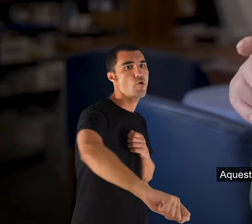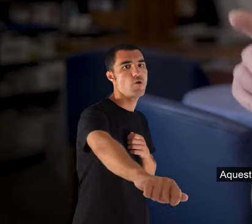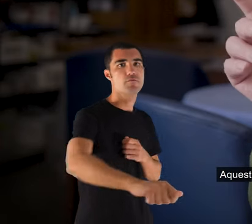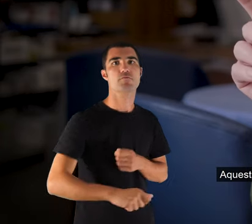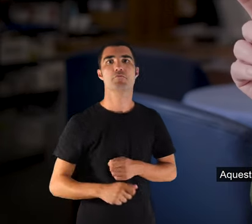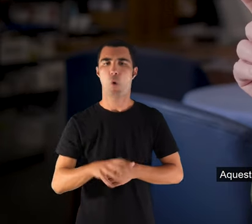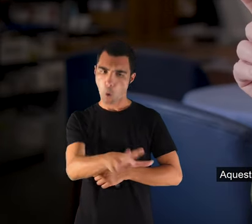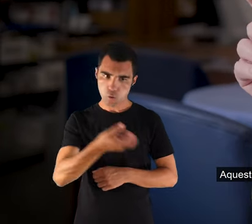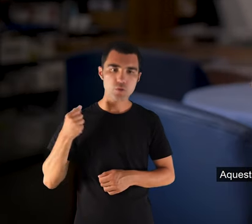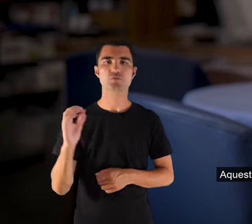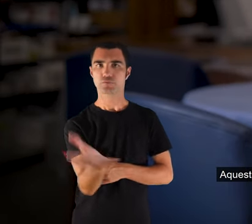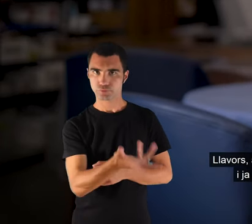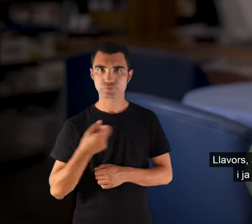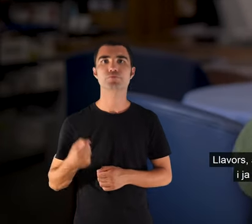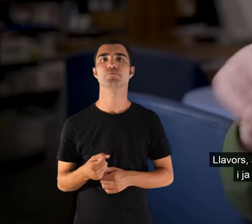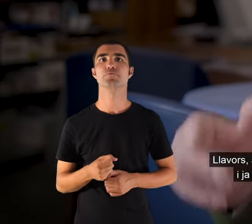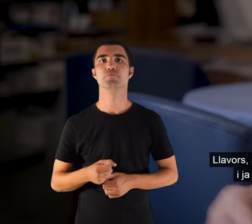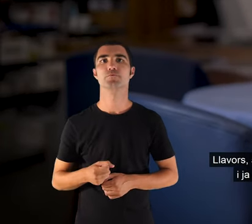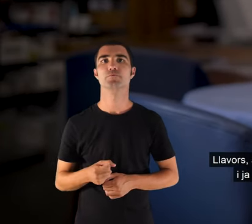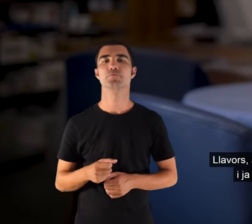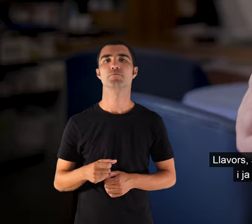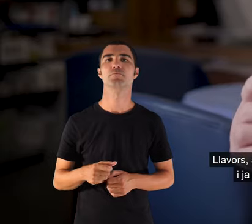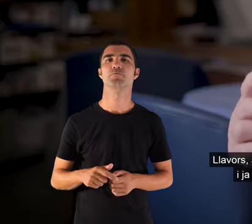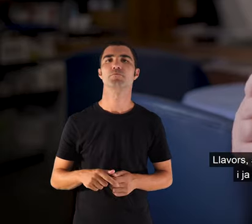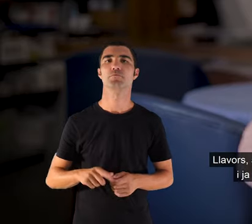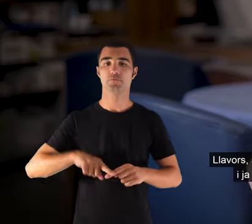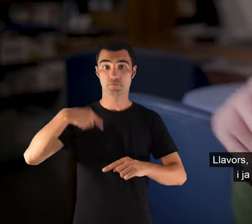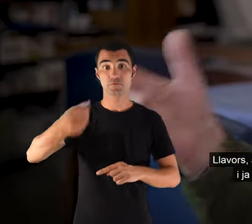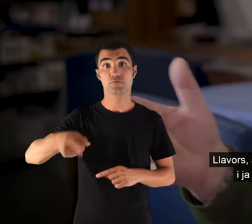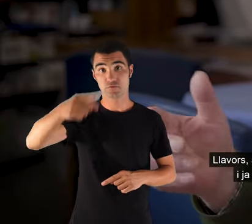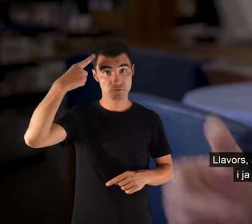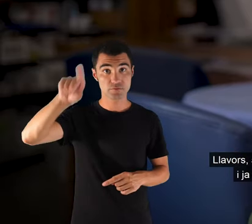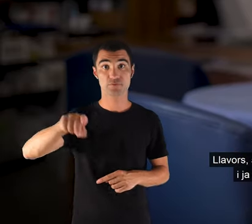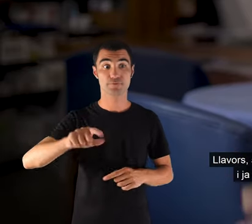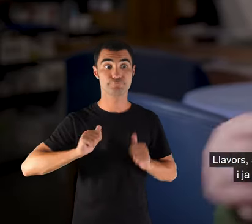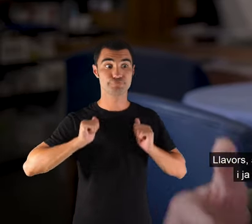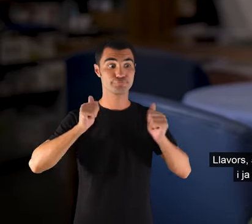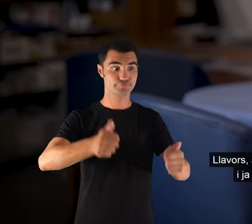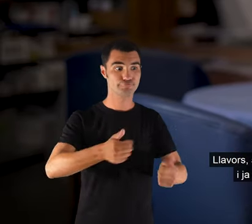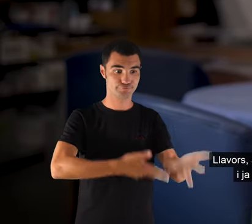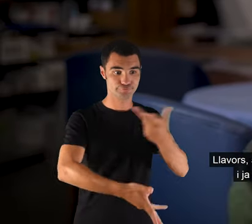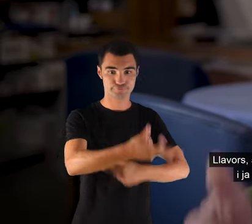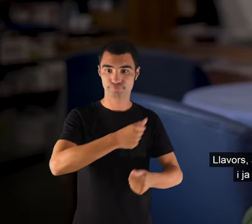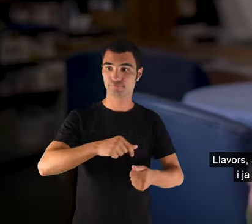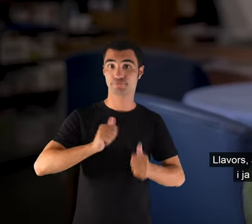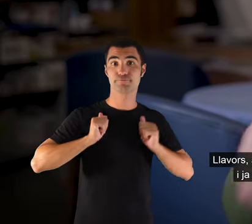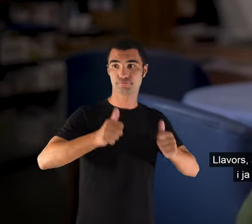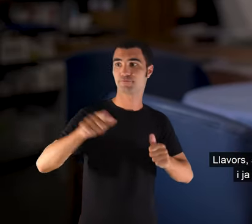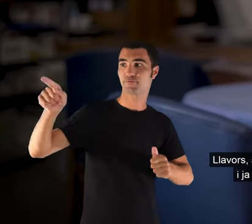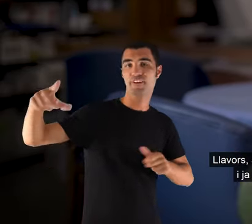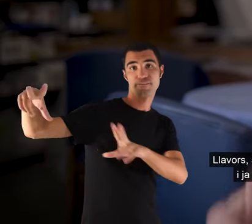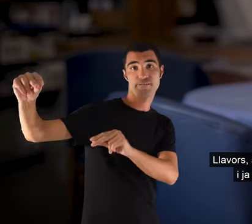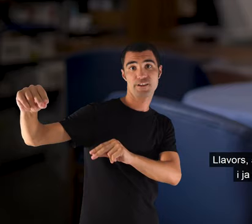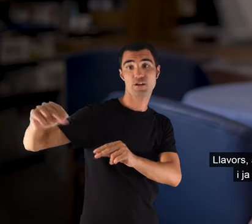I agafar-ho. I llavors, ja sé el que passa, un comença i l'altre acaba. Van venir